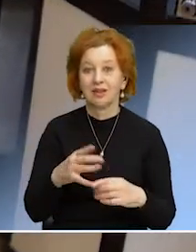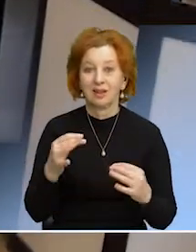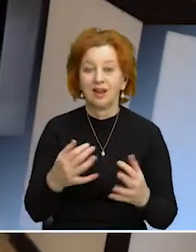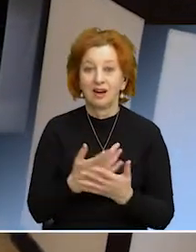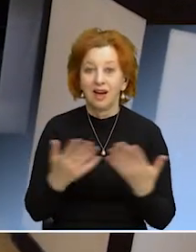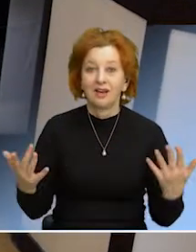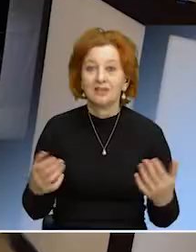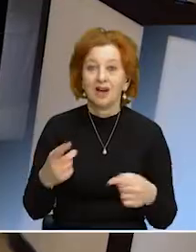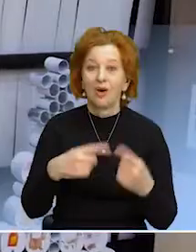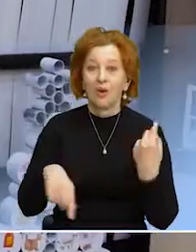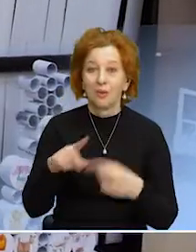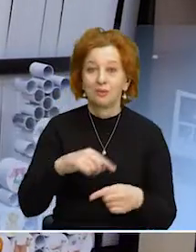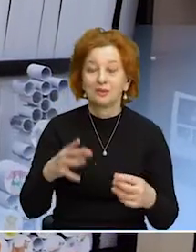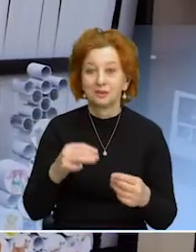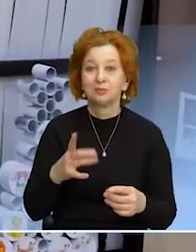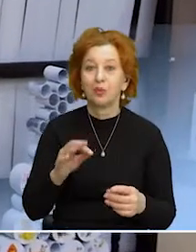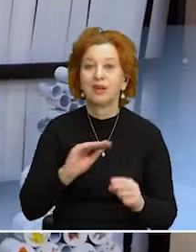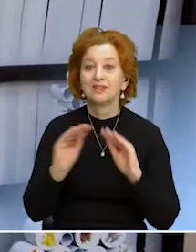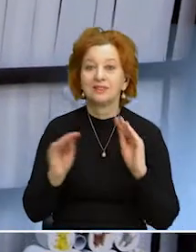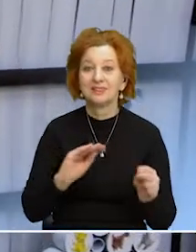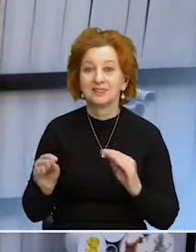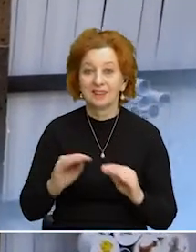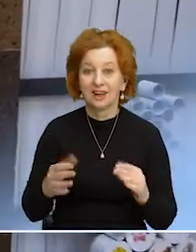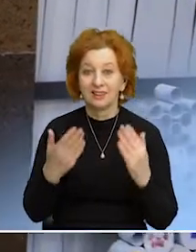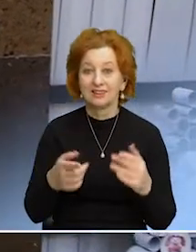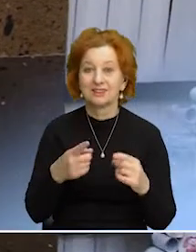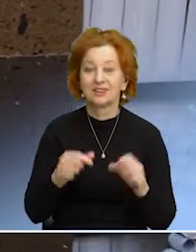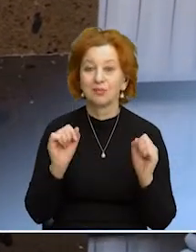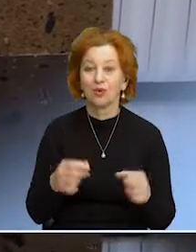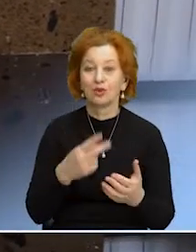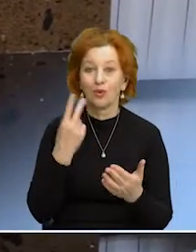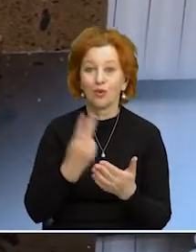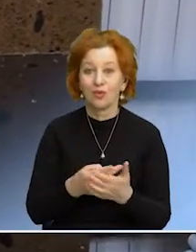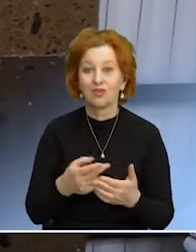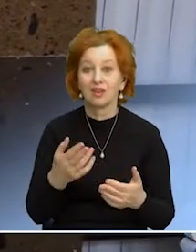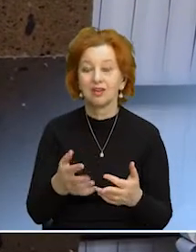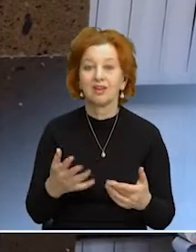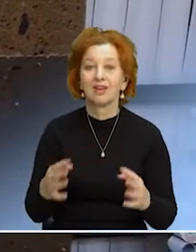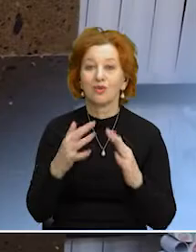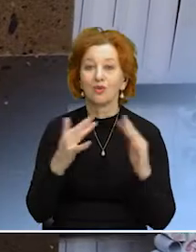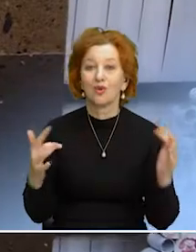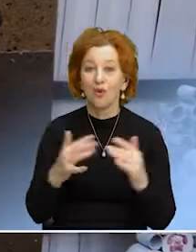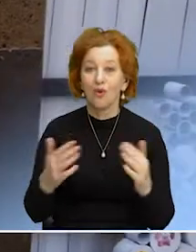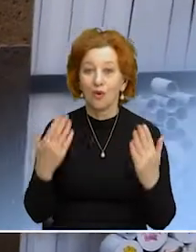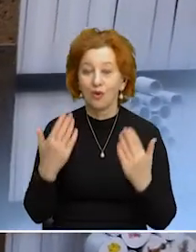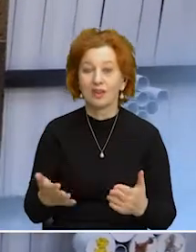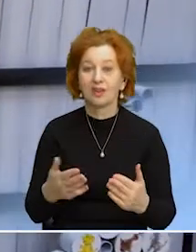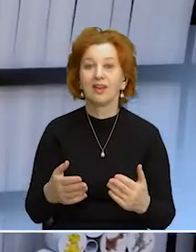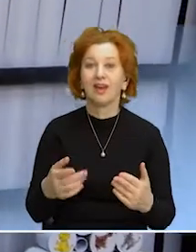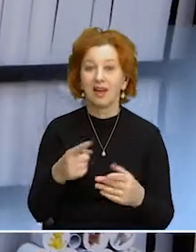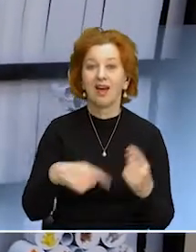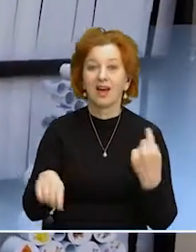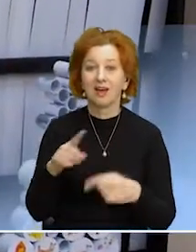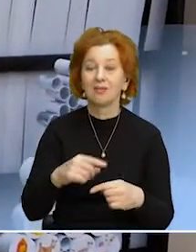со всей области. Это выставка дизайнерских объектов. Здесь можно увидеть арт-объекты елки, здесь можно увидеть